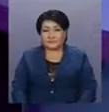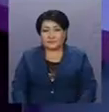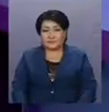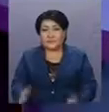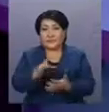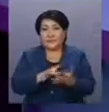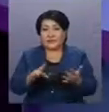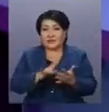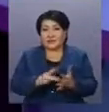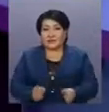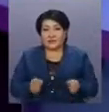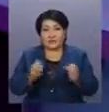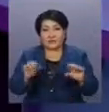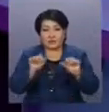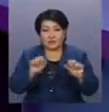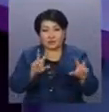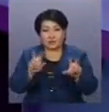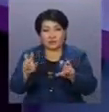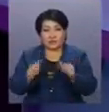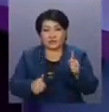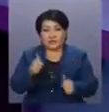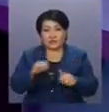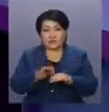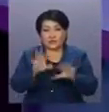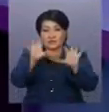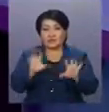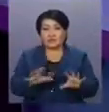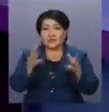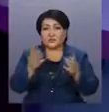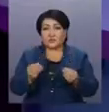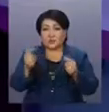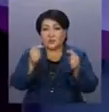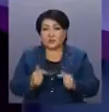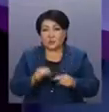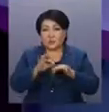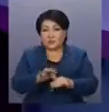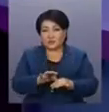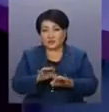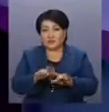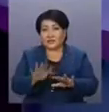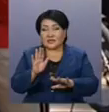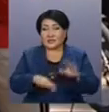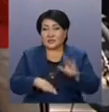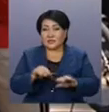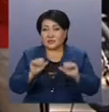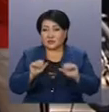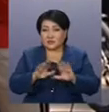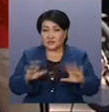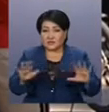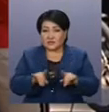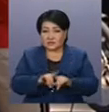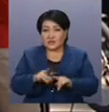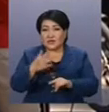Қалада қауіпті спорт түрлерінен жарыс өтті. Конституция күніне орай өткен шараға тек кәсіби спортшылар ғана емес, әуесқойлар да